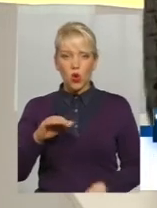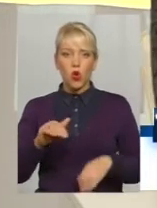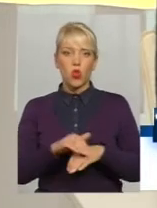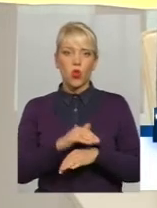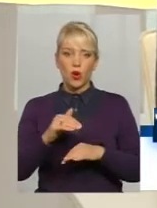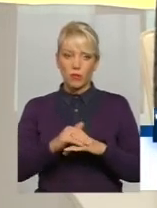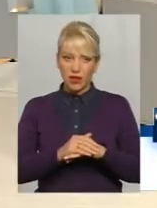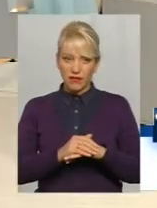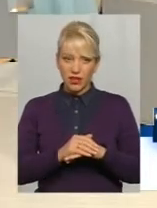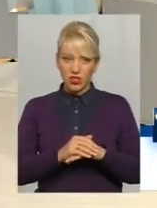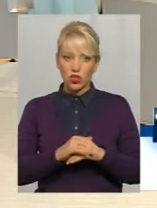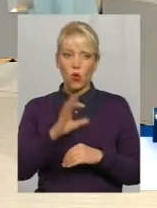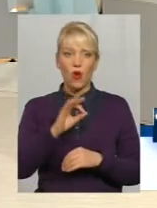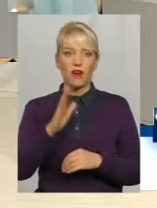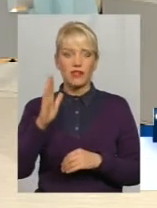Добрий вечір.